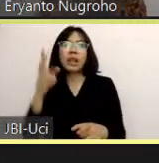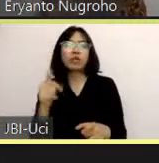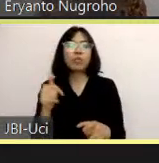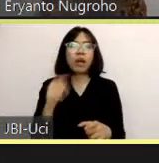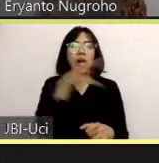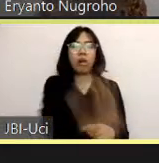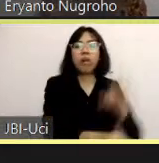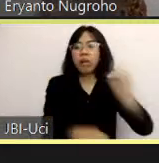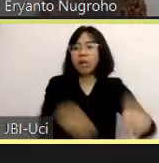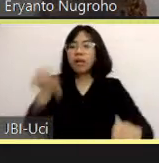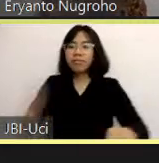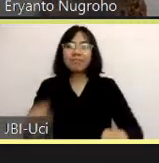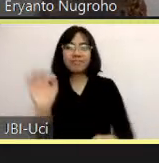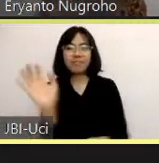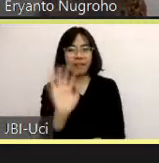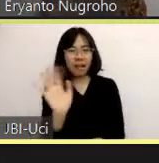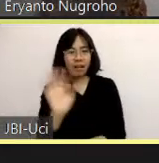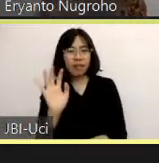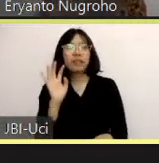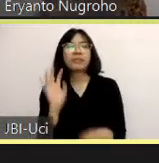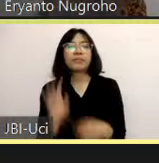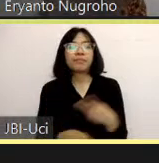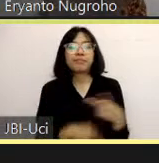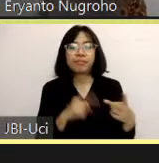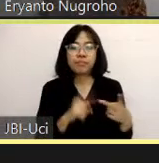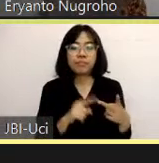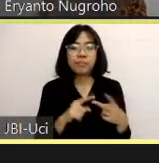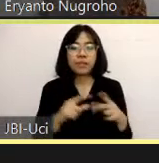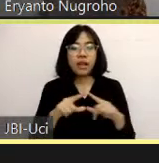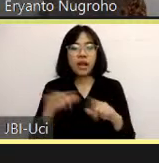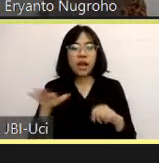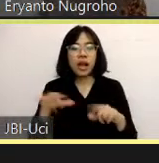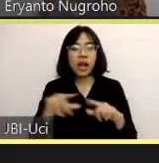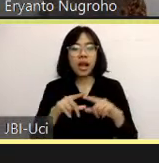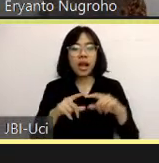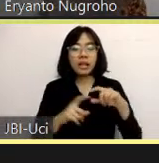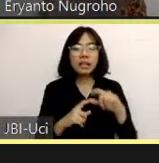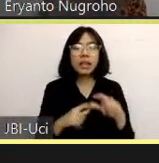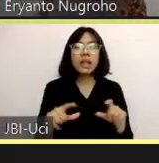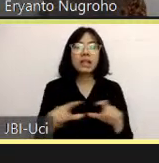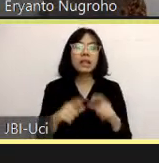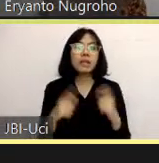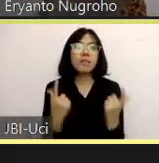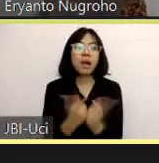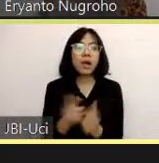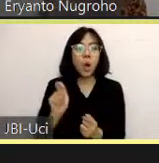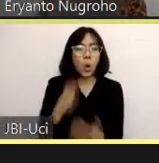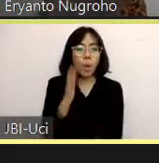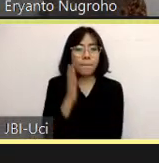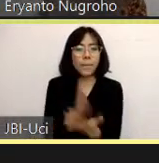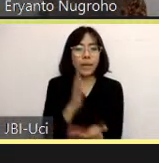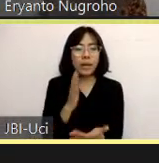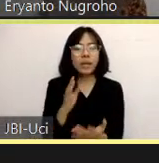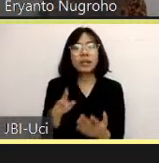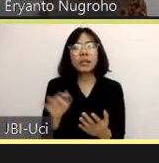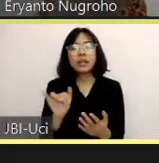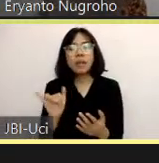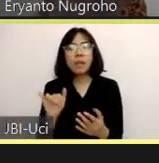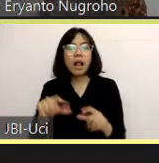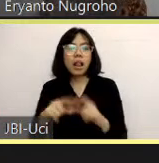pemerintahan, suatu pemerintahan. Kemudian yang kedua, lembaga penegakan hukum dan lembaga yudisial yang